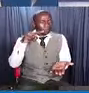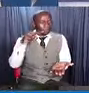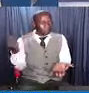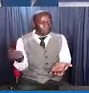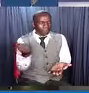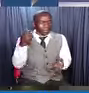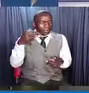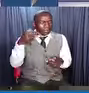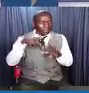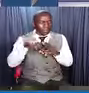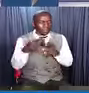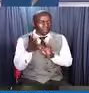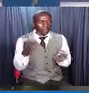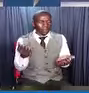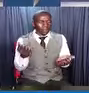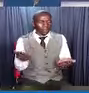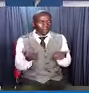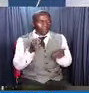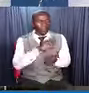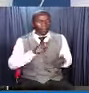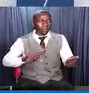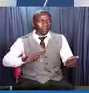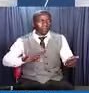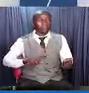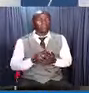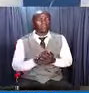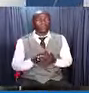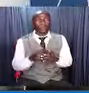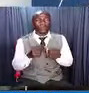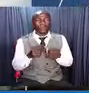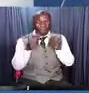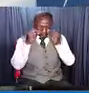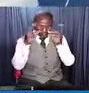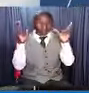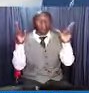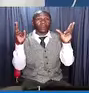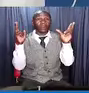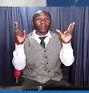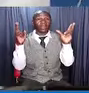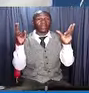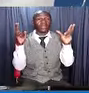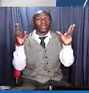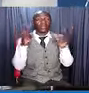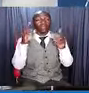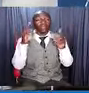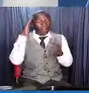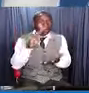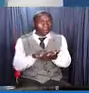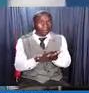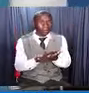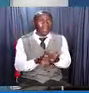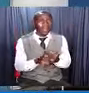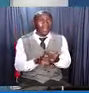up. Ni kwa jina la Yesu Mwokozi. In the name of Jesus Christ our Lord. Kamwambia fungua macho. And I said open your eyes. Amini.